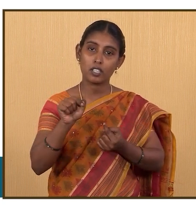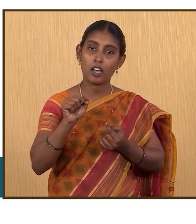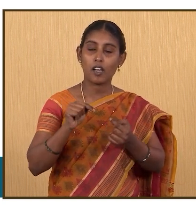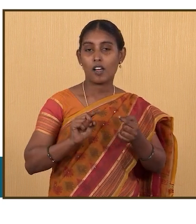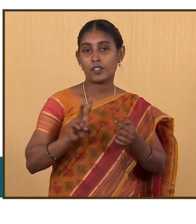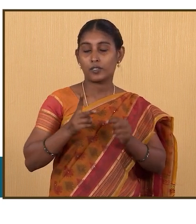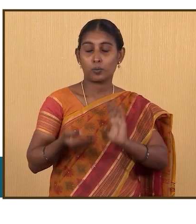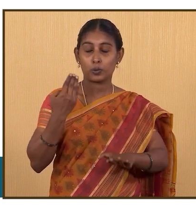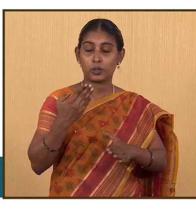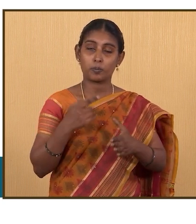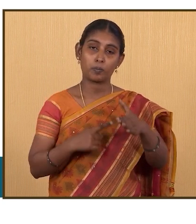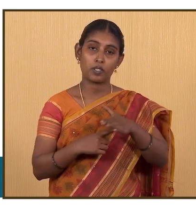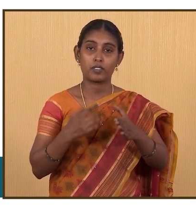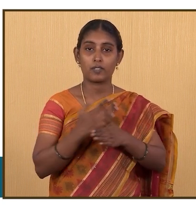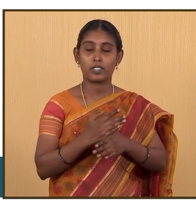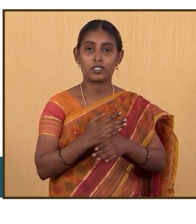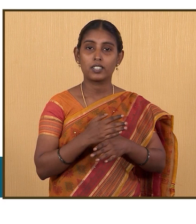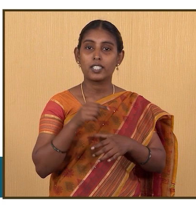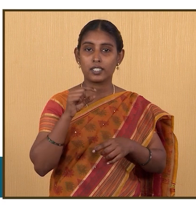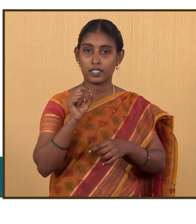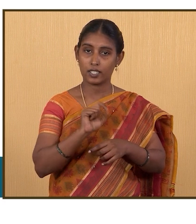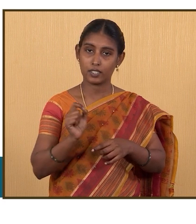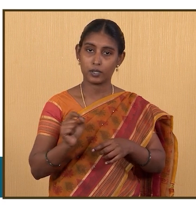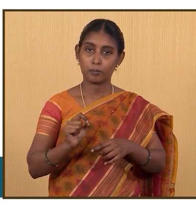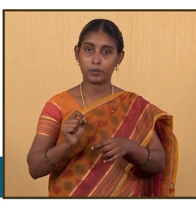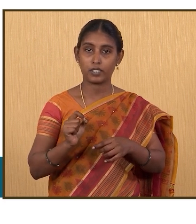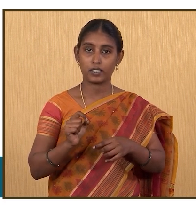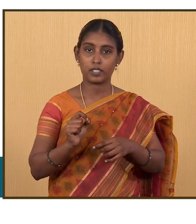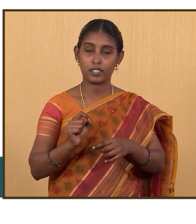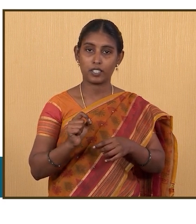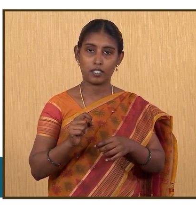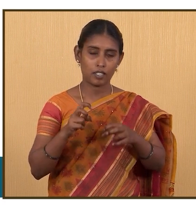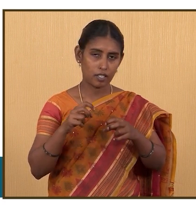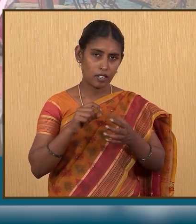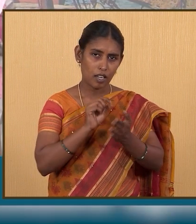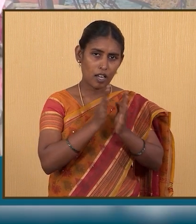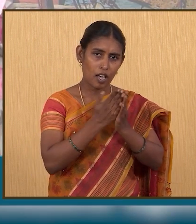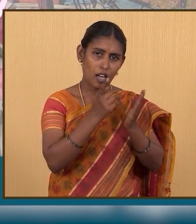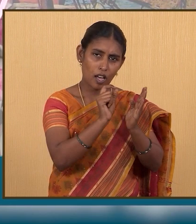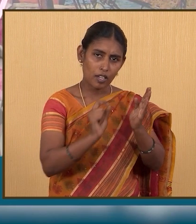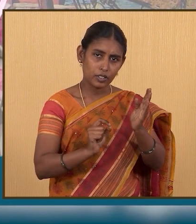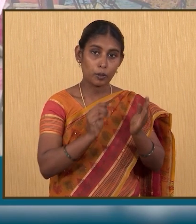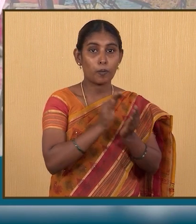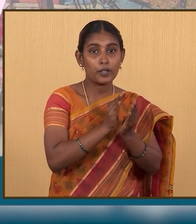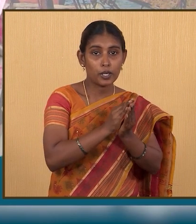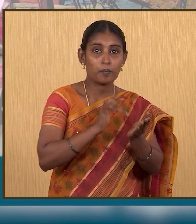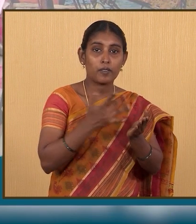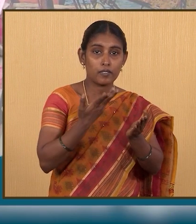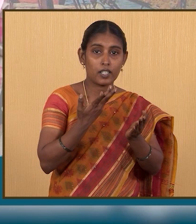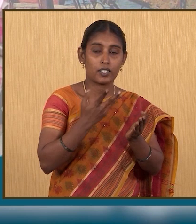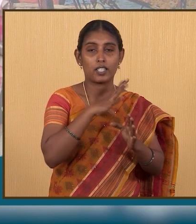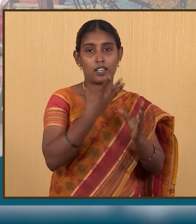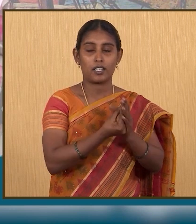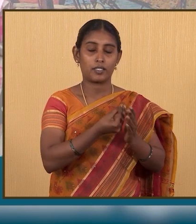சொல்லலாம். சரி, இதுவரைக்கும் நம்ம பார்த்தது எழுதப்பட்ட ஆதாரங்கள், அது பாதுகாத்து வைத்த இடங்கள்